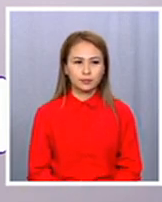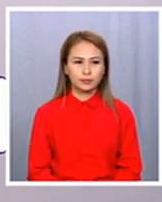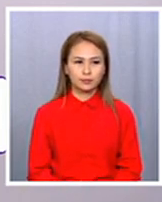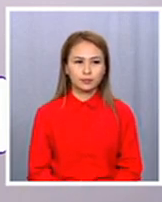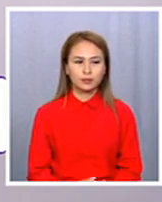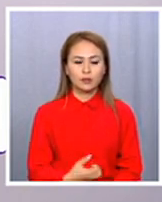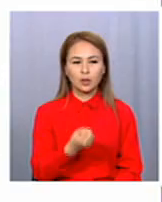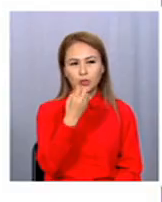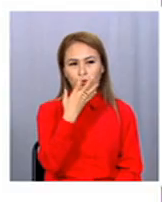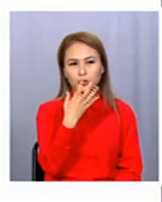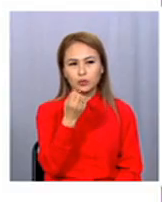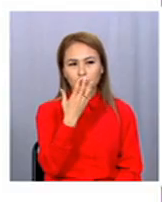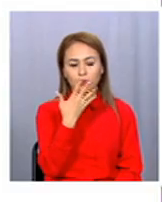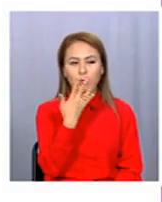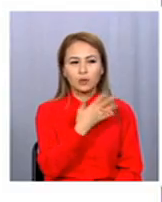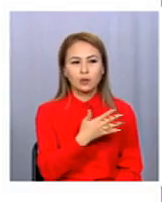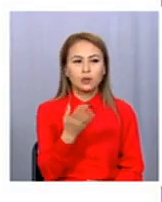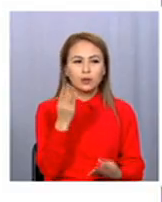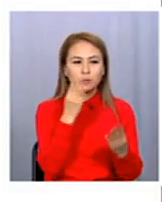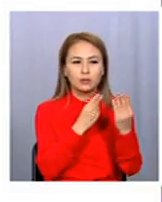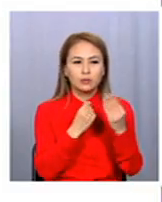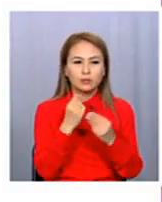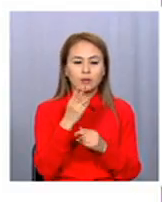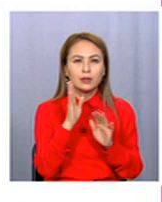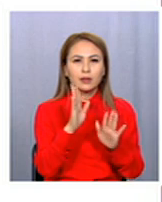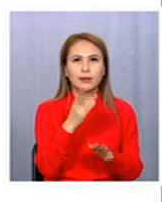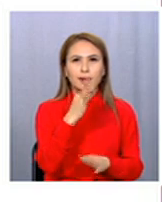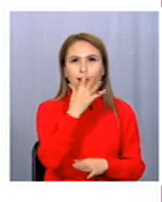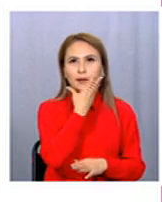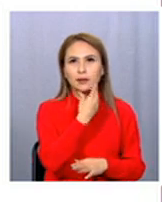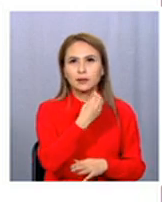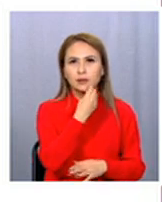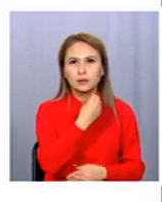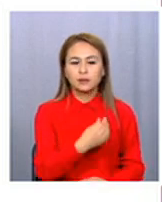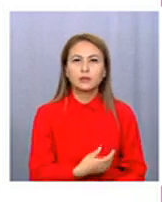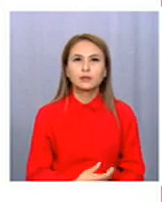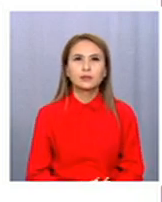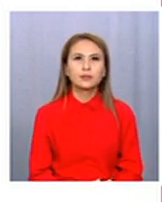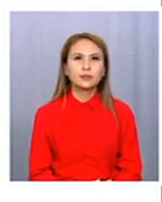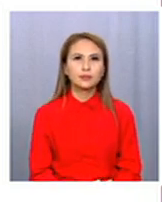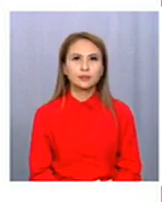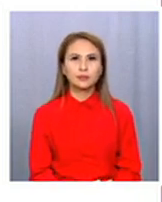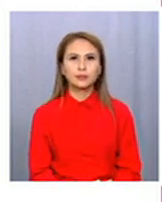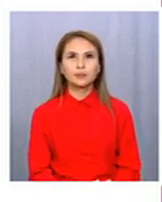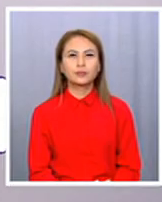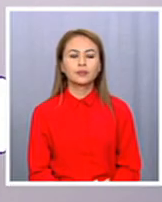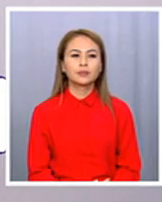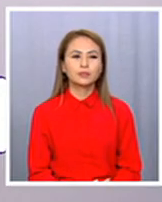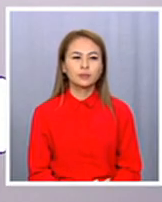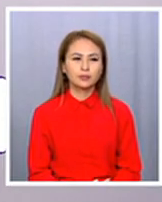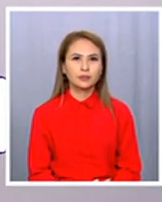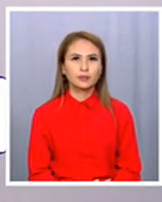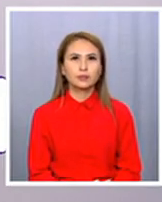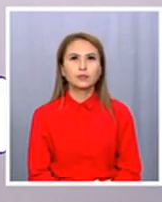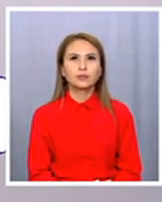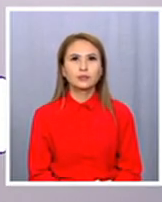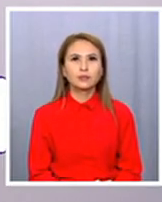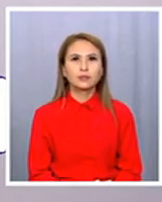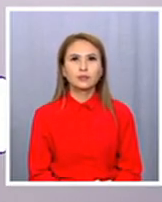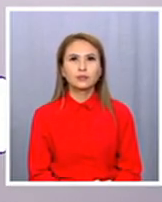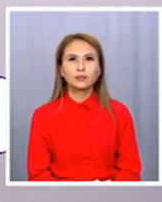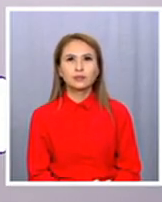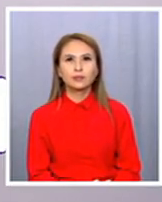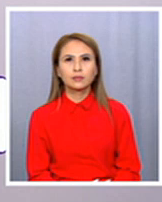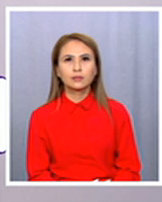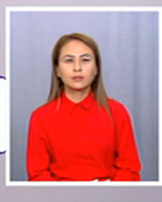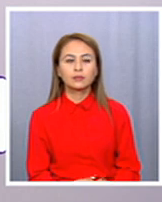гүлзарлар берілген, яғни бұл әдемілікке, мәдениеттілікке арналып өсірілген гүлдерден жасалған қолөнер деп айтсақ та болады.